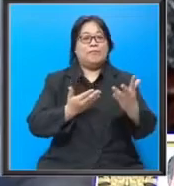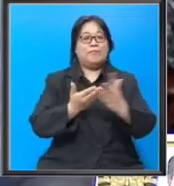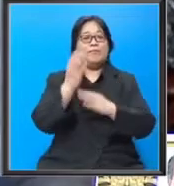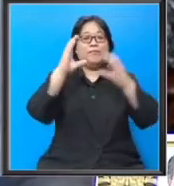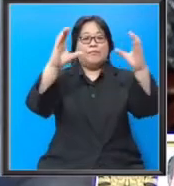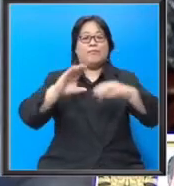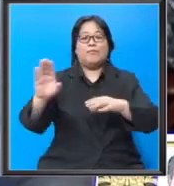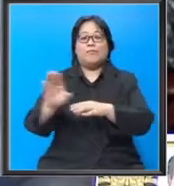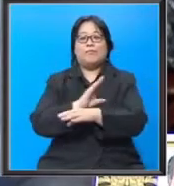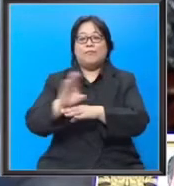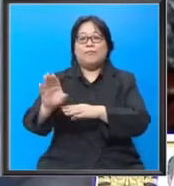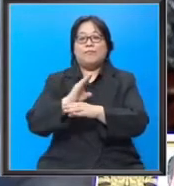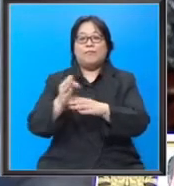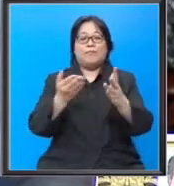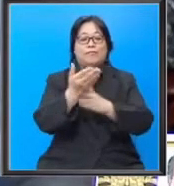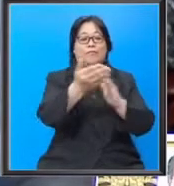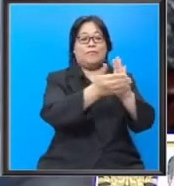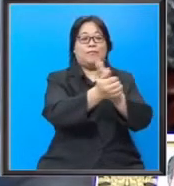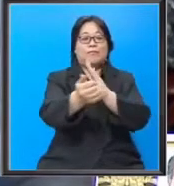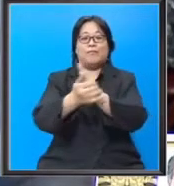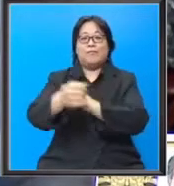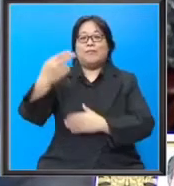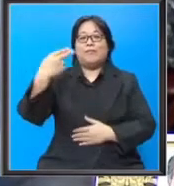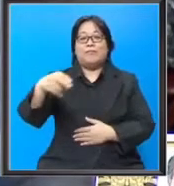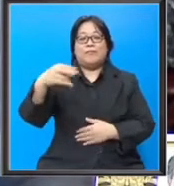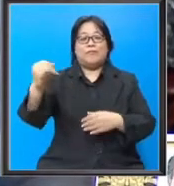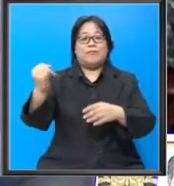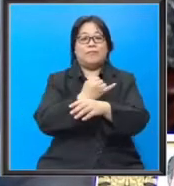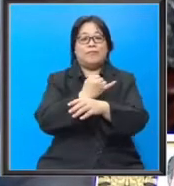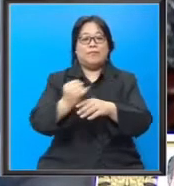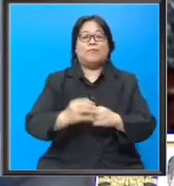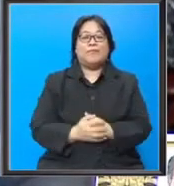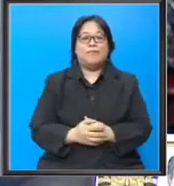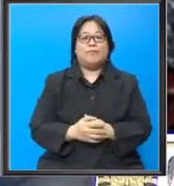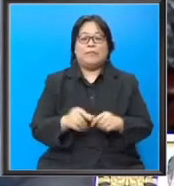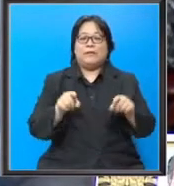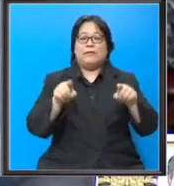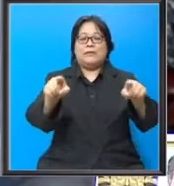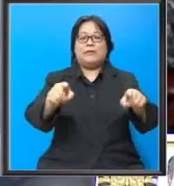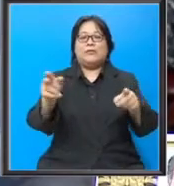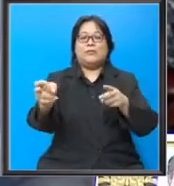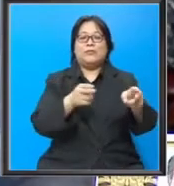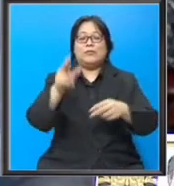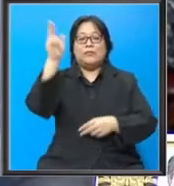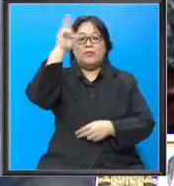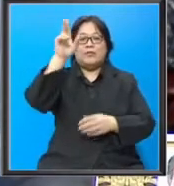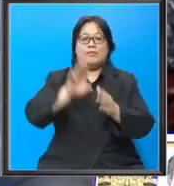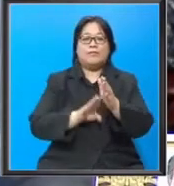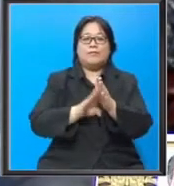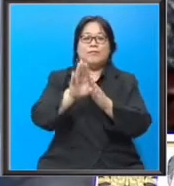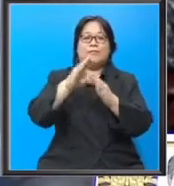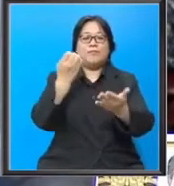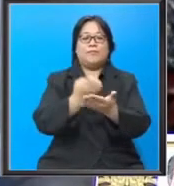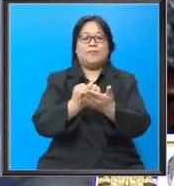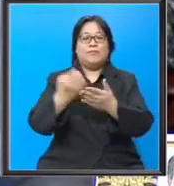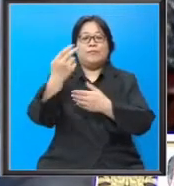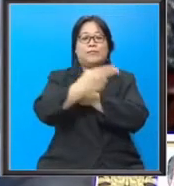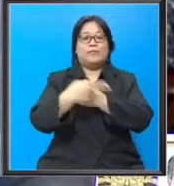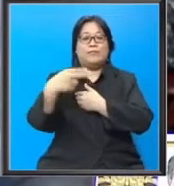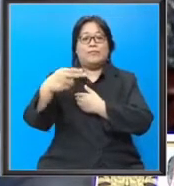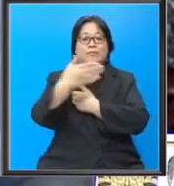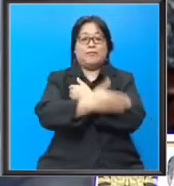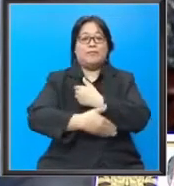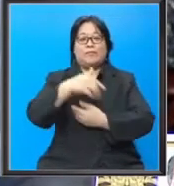dalam bidang-bidang kemahiran industri hijau selaras dengan user kerajaan untuk memperluas kan pembangunan ekonomi hijau di negara